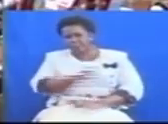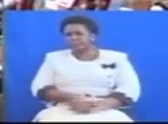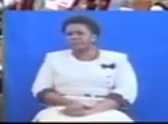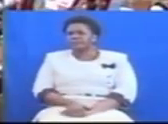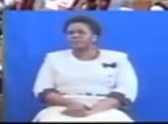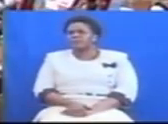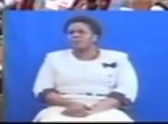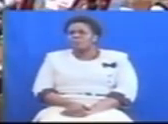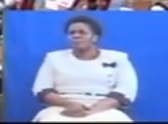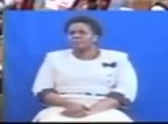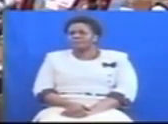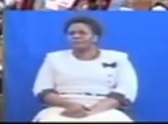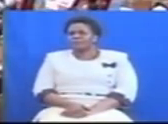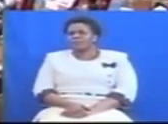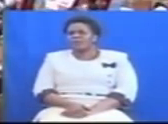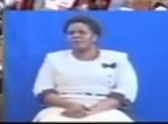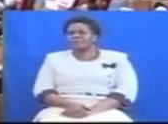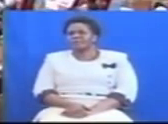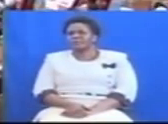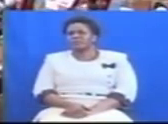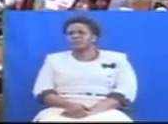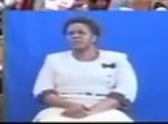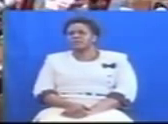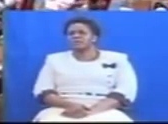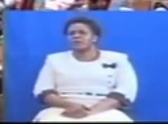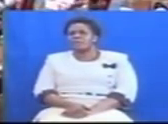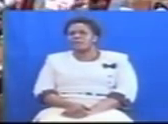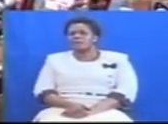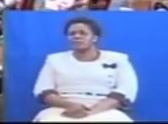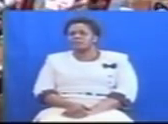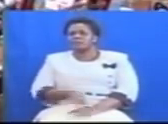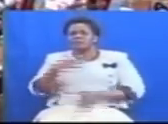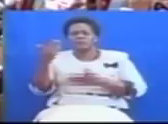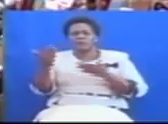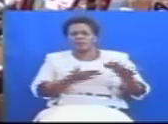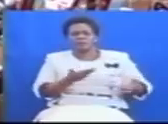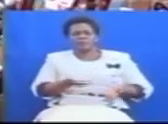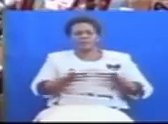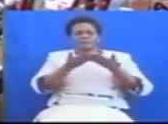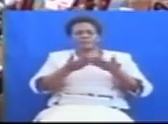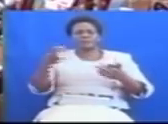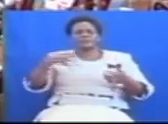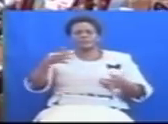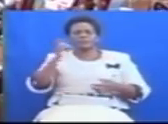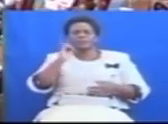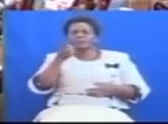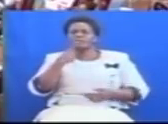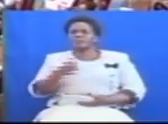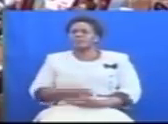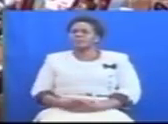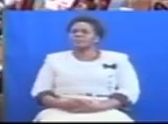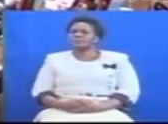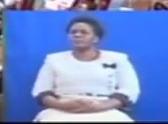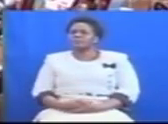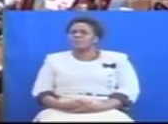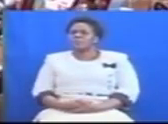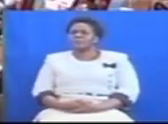Mheshimiwa Naibu Waziri wa Ardhi, Nyumba na Maendeleo ya Makazi, majibu kwa maswali